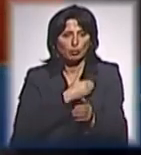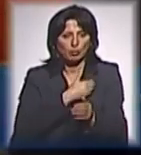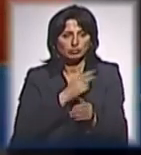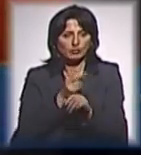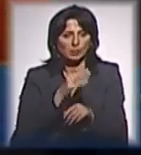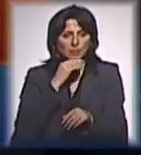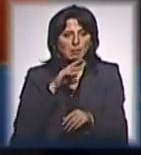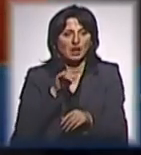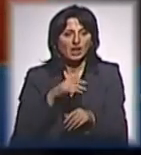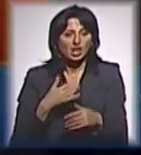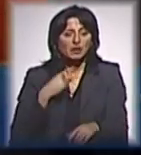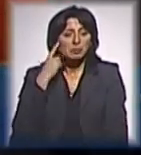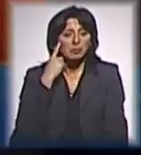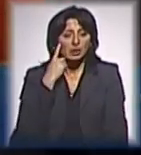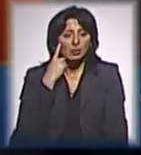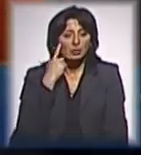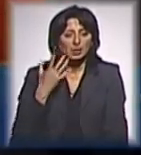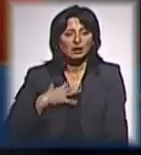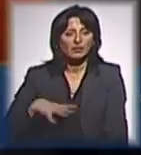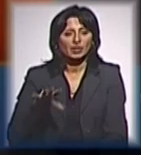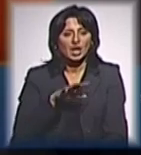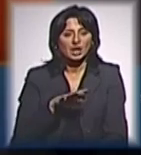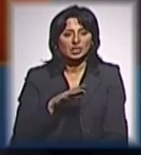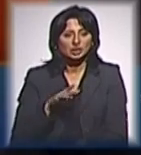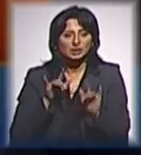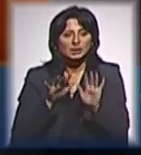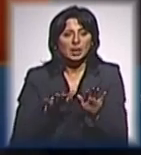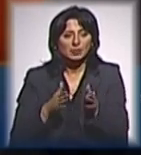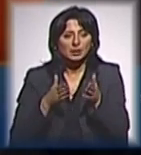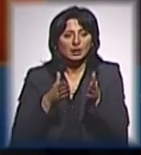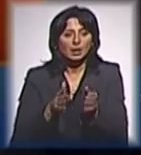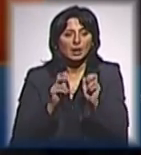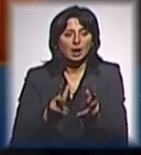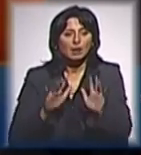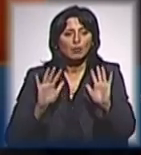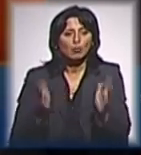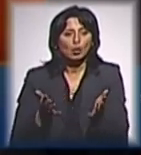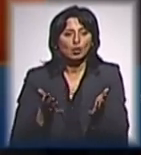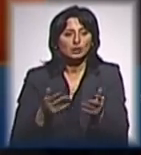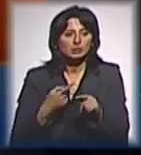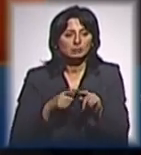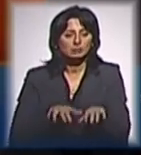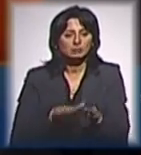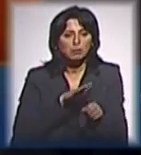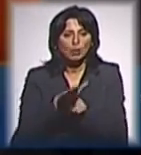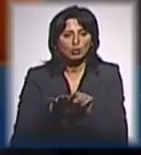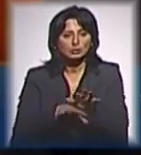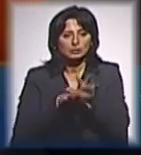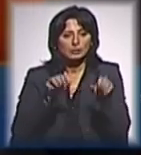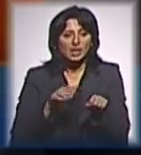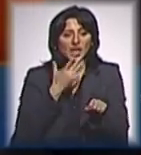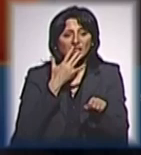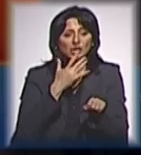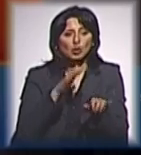და ფიქრობ, ქვეყანაში მიდის საქმე ისე, რომ მოხდება მთლიანად უზურპაცია და რაც